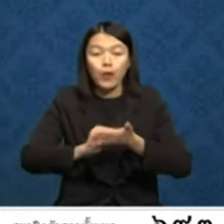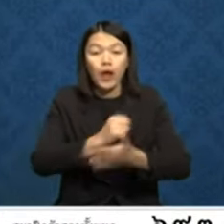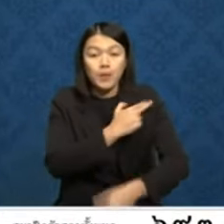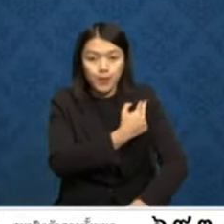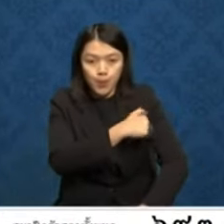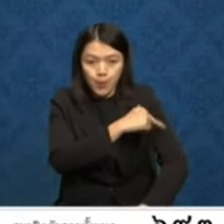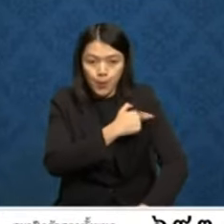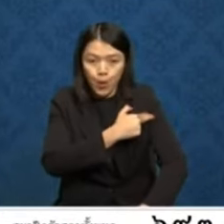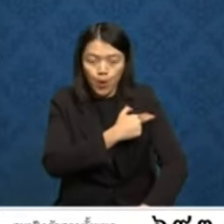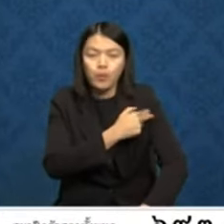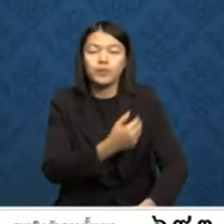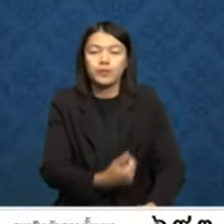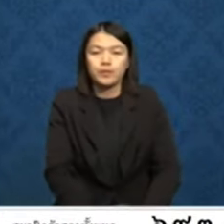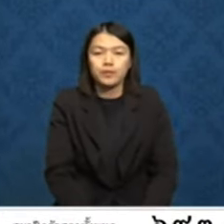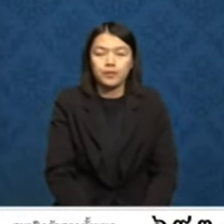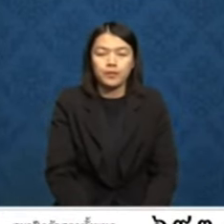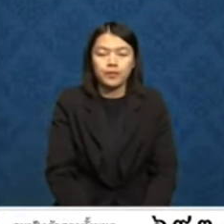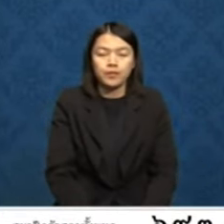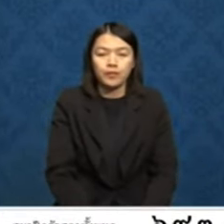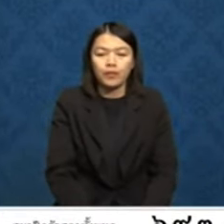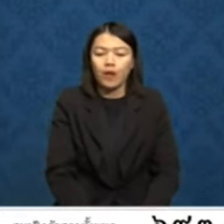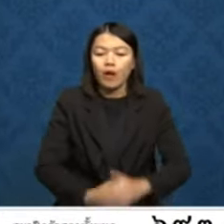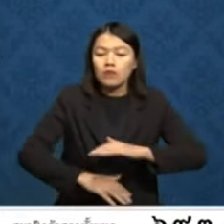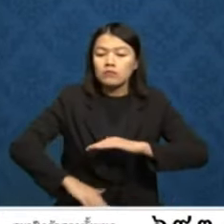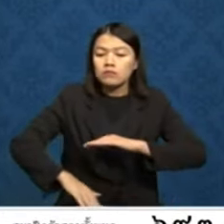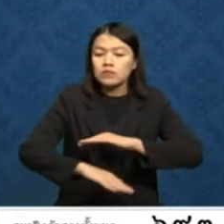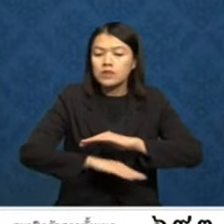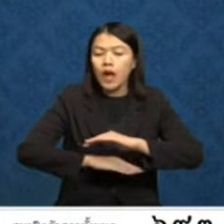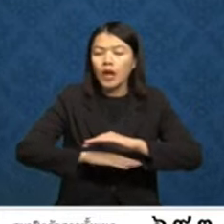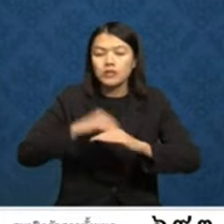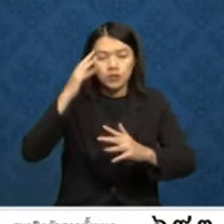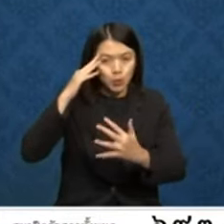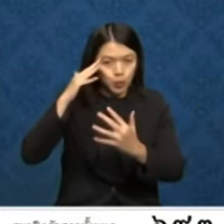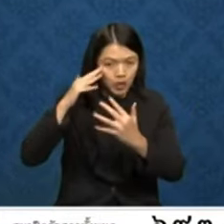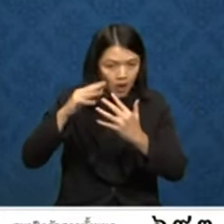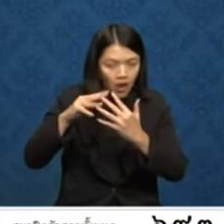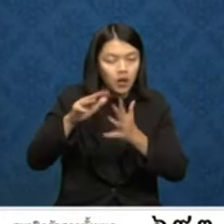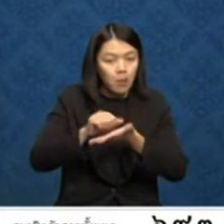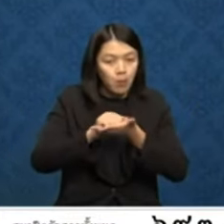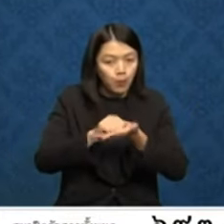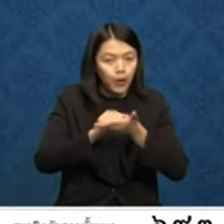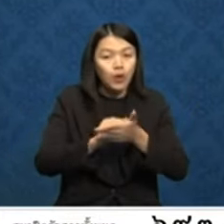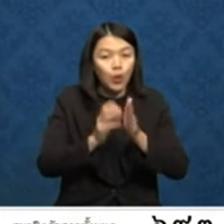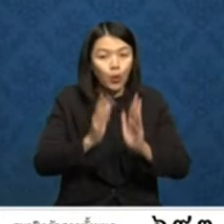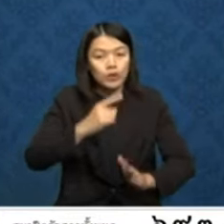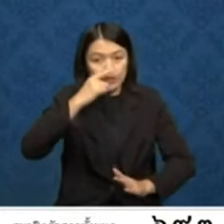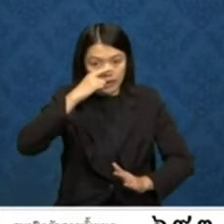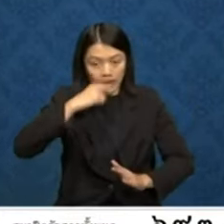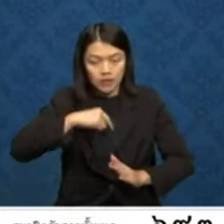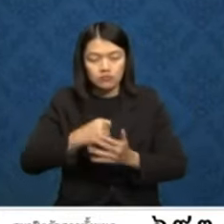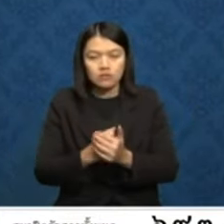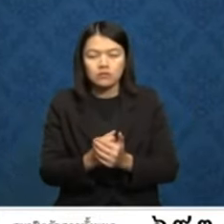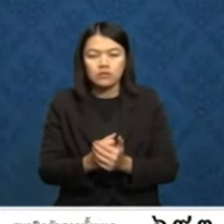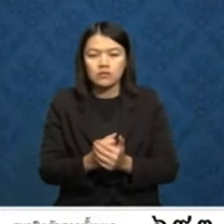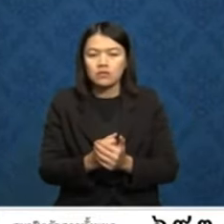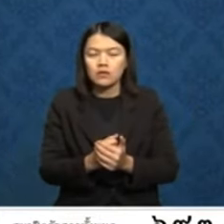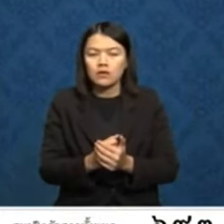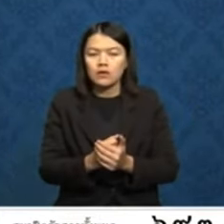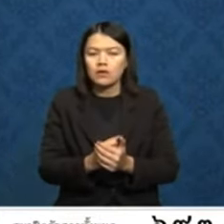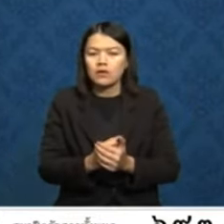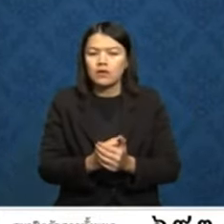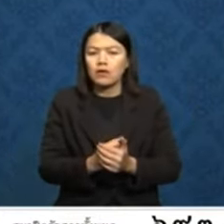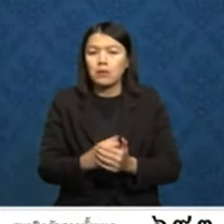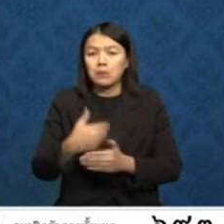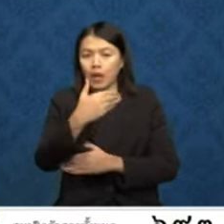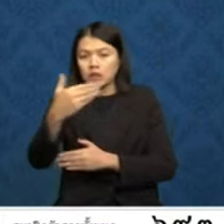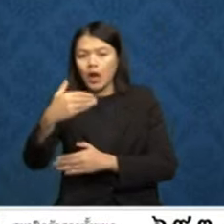พทย์ Medical Hub โดยอาศัยพื้นฐานจิตวิญญาณการบริการของคนไทยที่ได้รับการยอมรับจากน